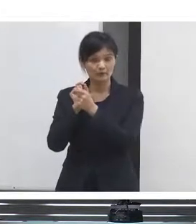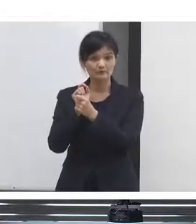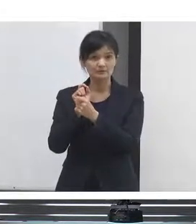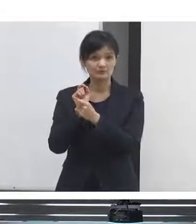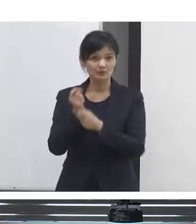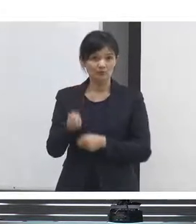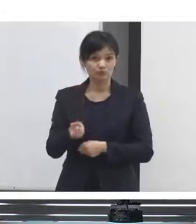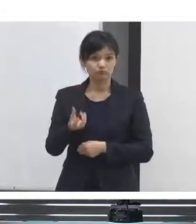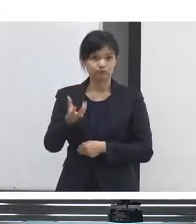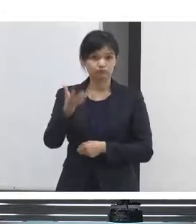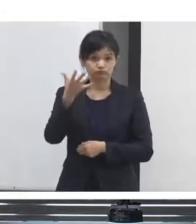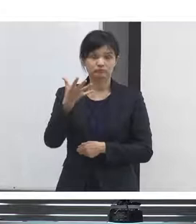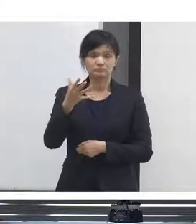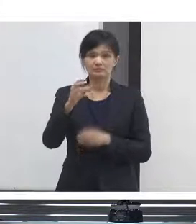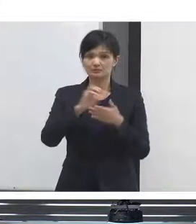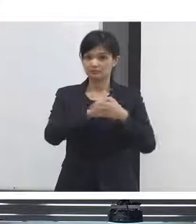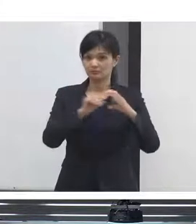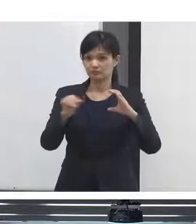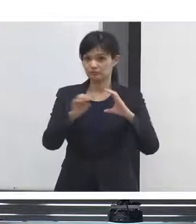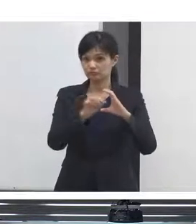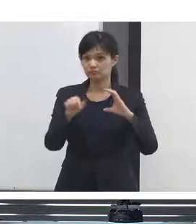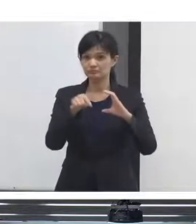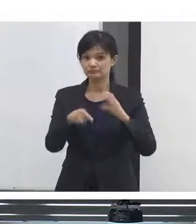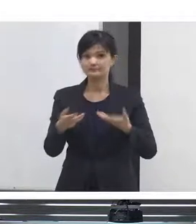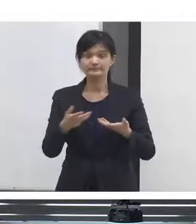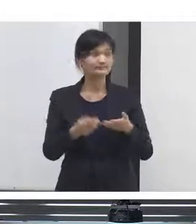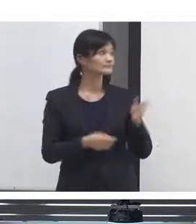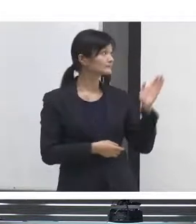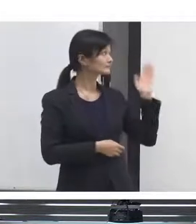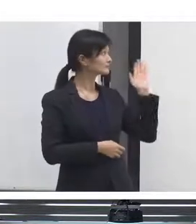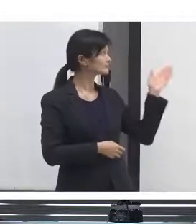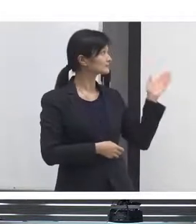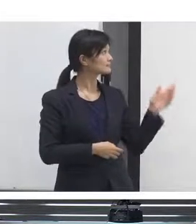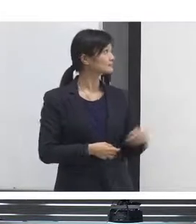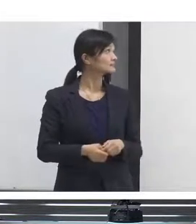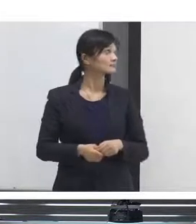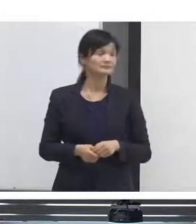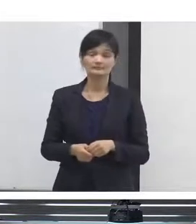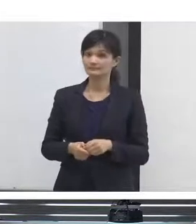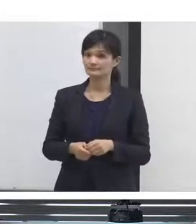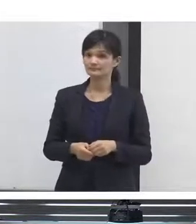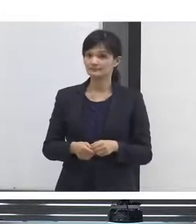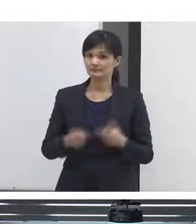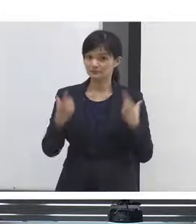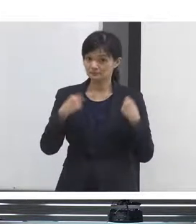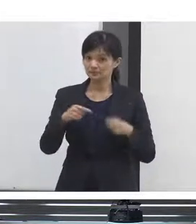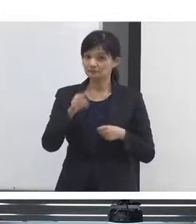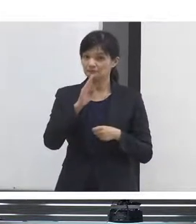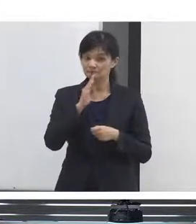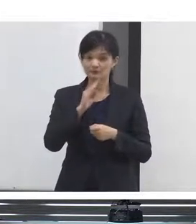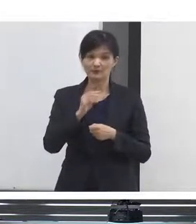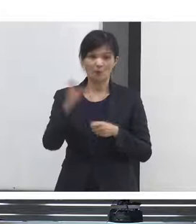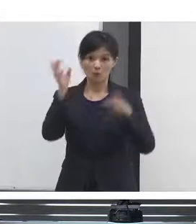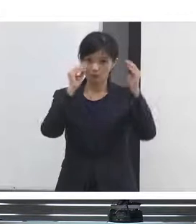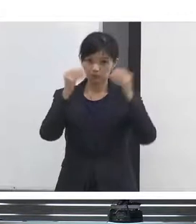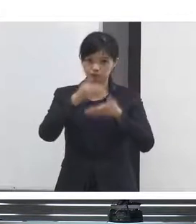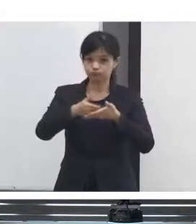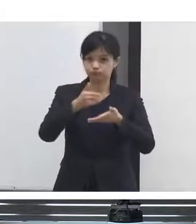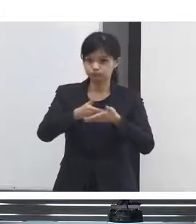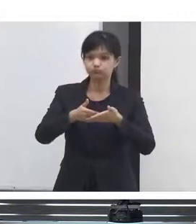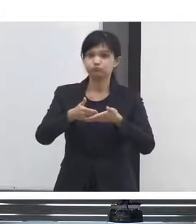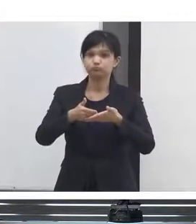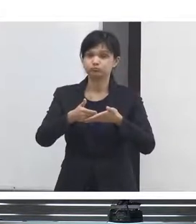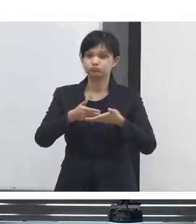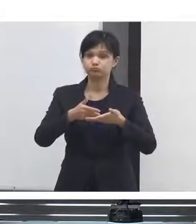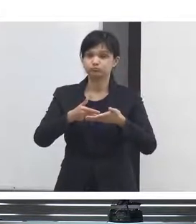graph 的知识图谱的部分。那其实知识图谱就是我们过去在讲这个知识本体的一个扩充版，就是说，现在的知识图谱